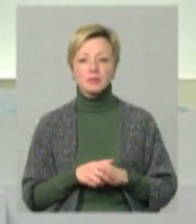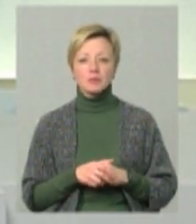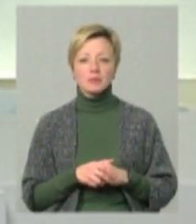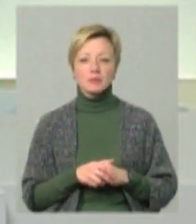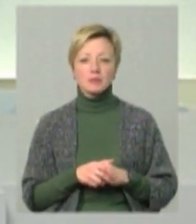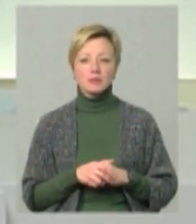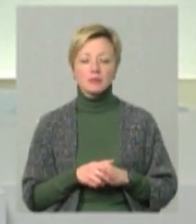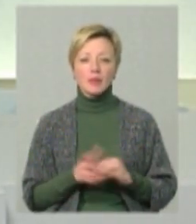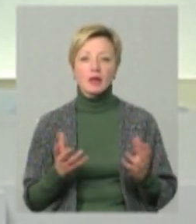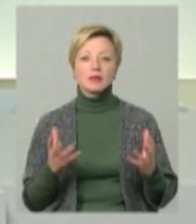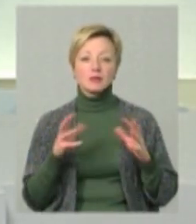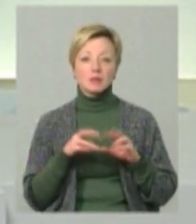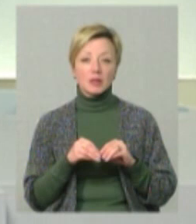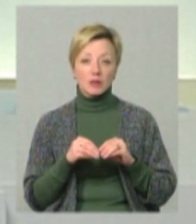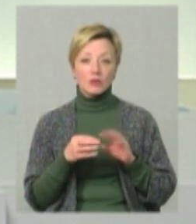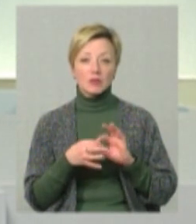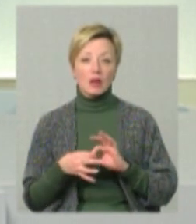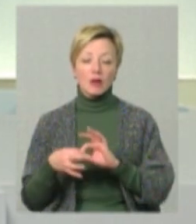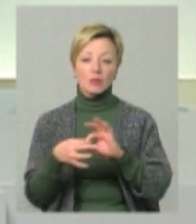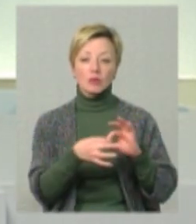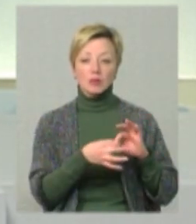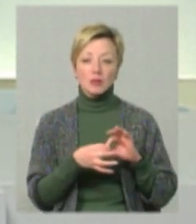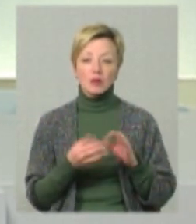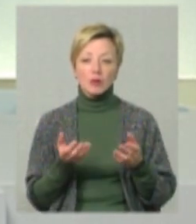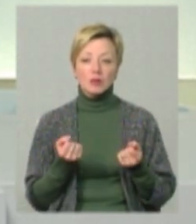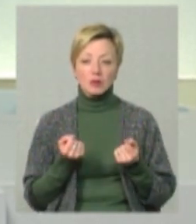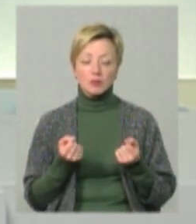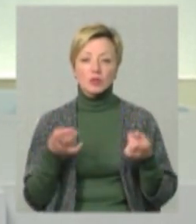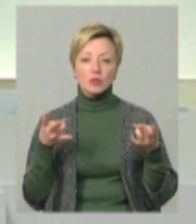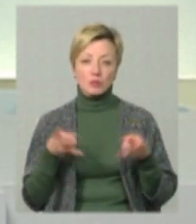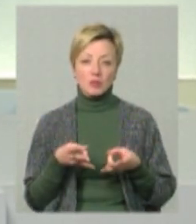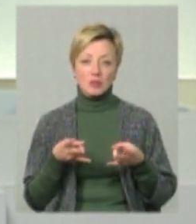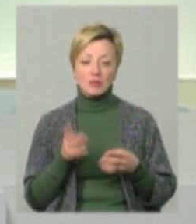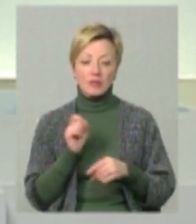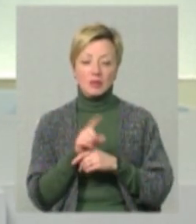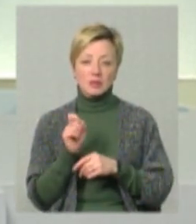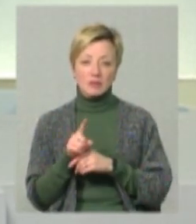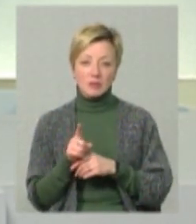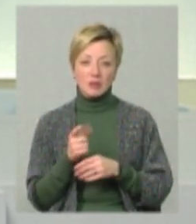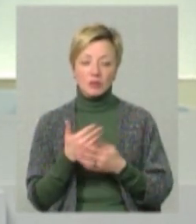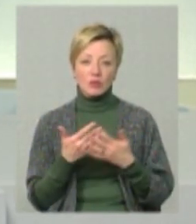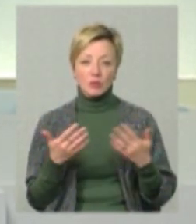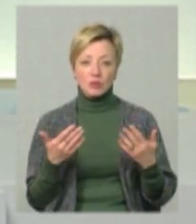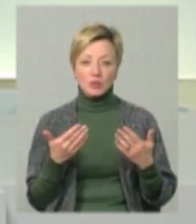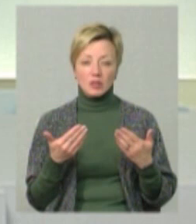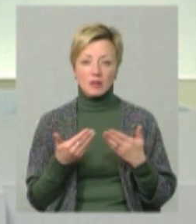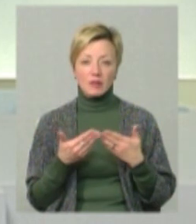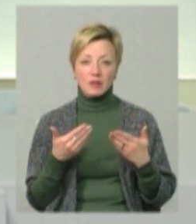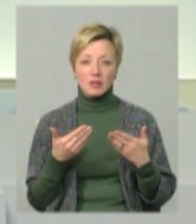І спільно у взаємодії, отримуючи необхідні вказівки, доручення